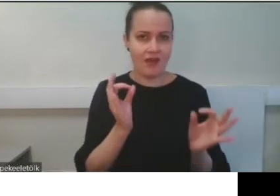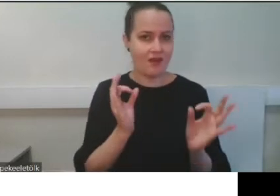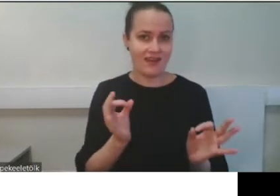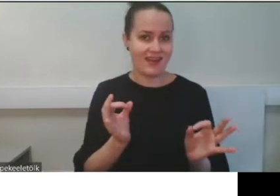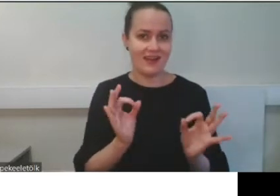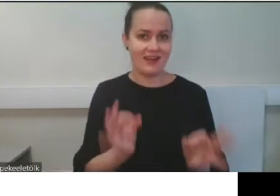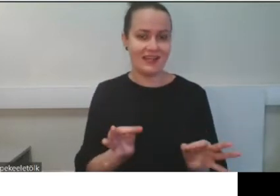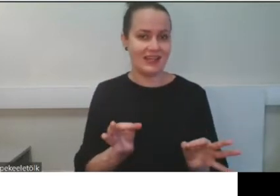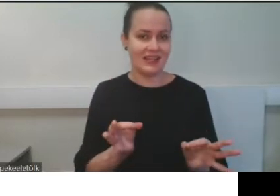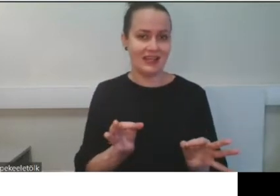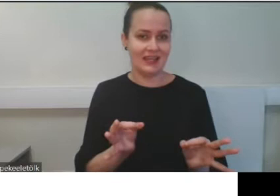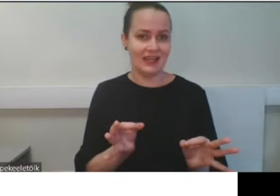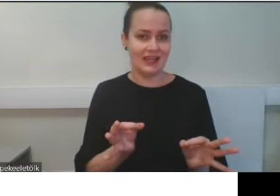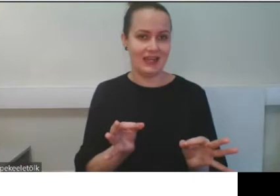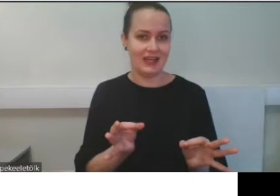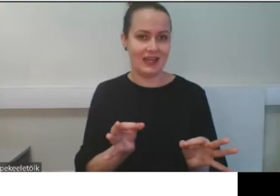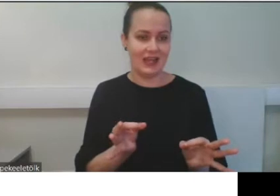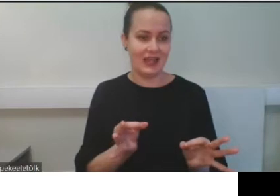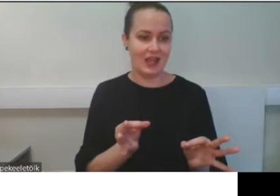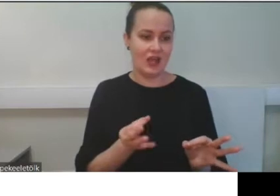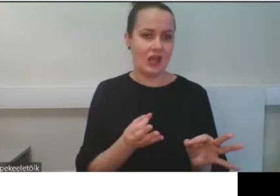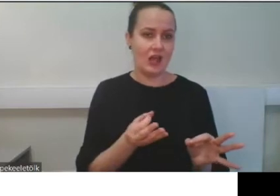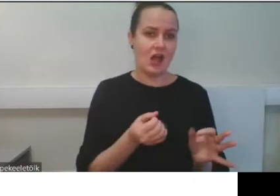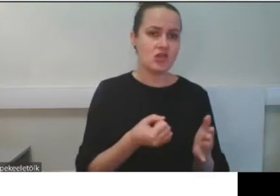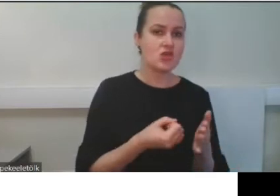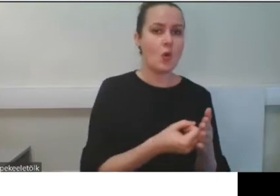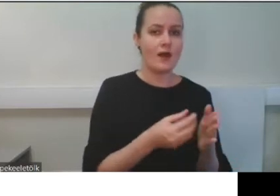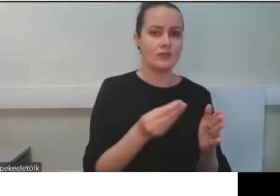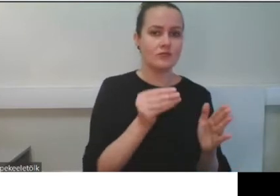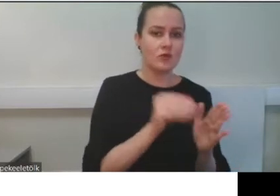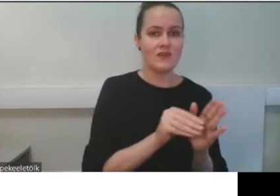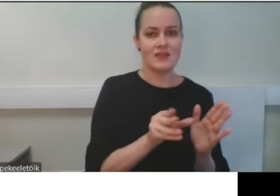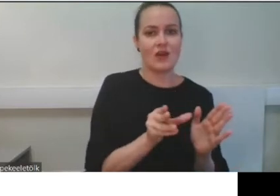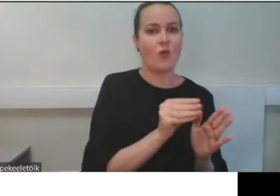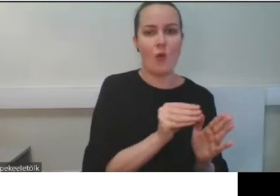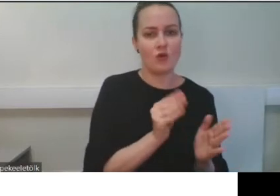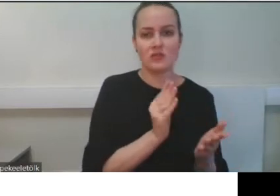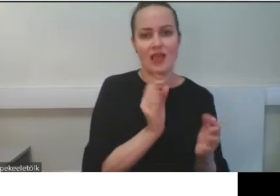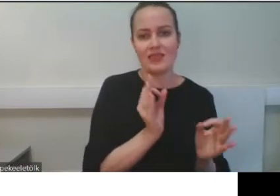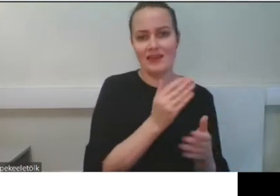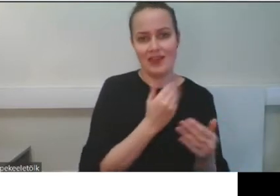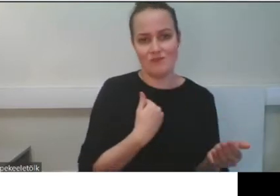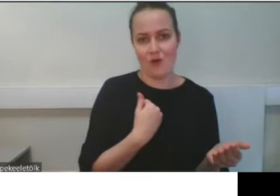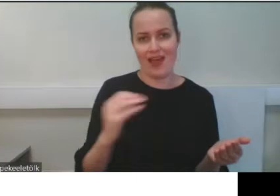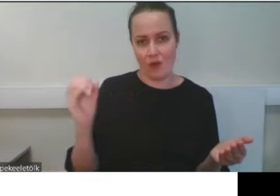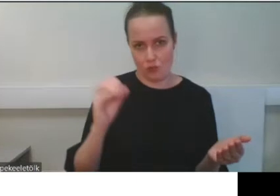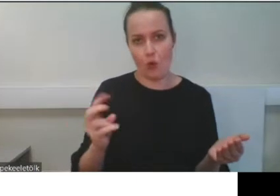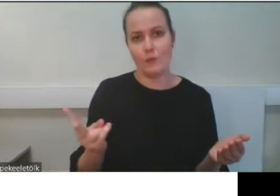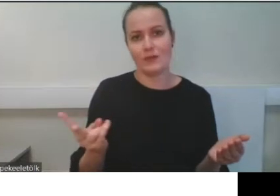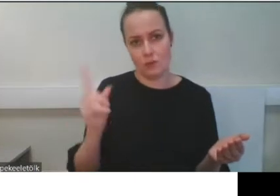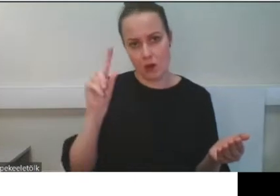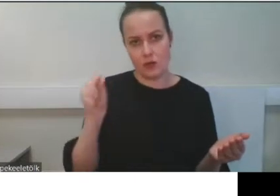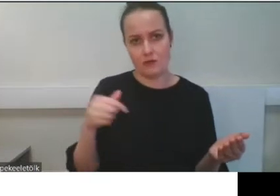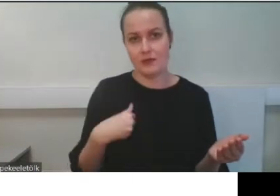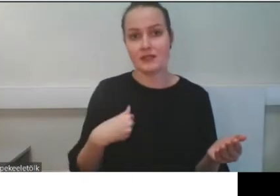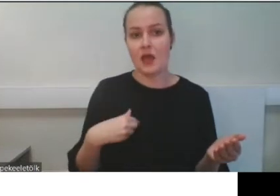ja mis veel on võib-olla oluline öelda , et sellist vaesust mõõdetakse tagasiulatuvalt . et